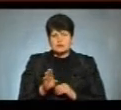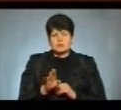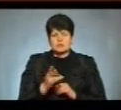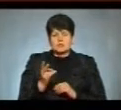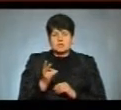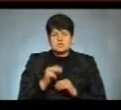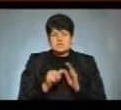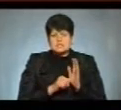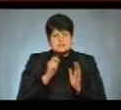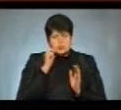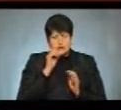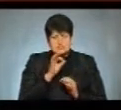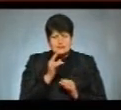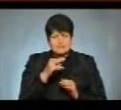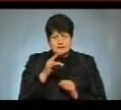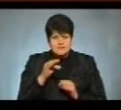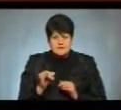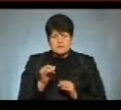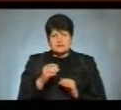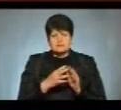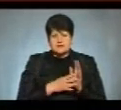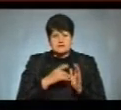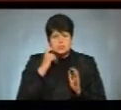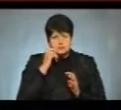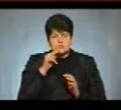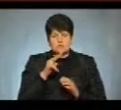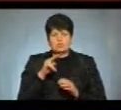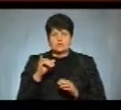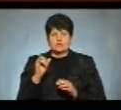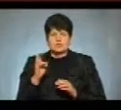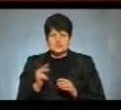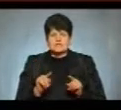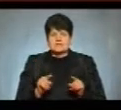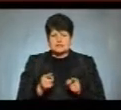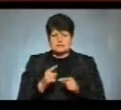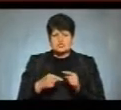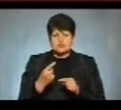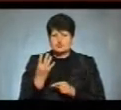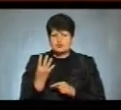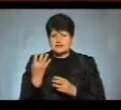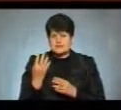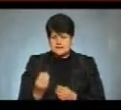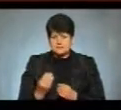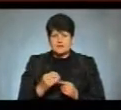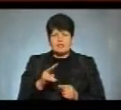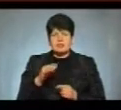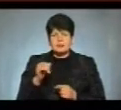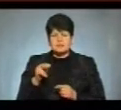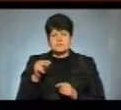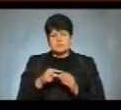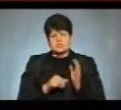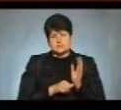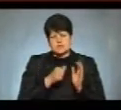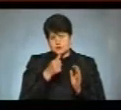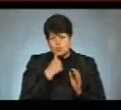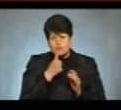злочині 16-річного Олександра Дегтяря та 19-річного Петра Лукача затримали через 4 дні. У липні 2016 року